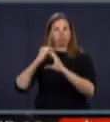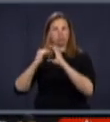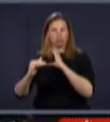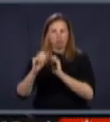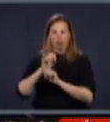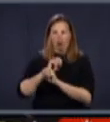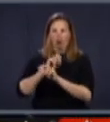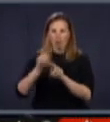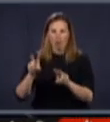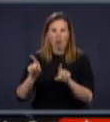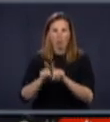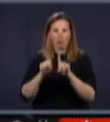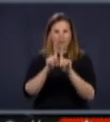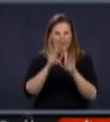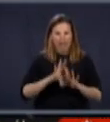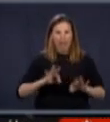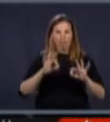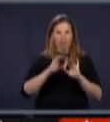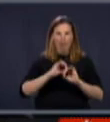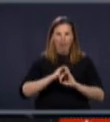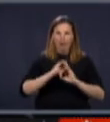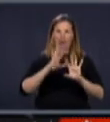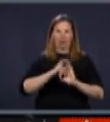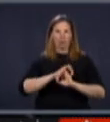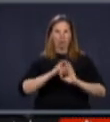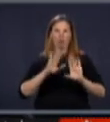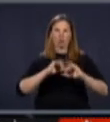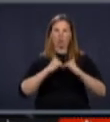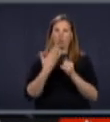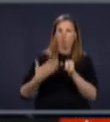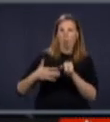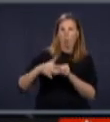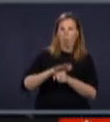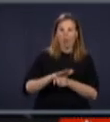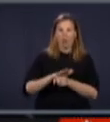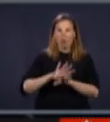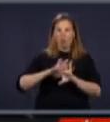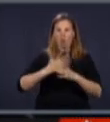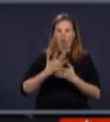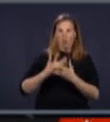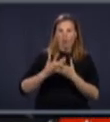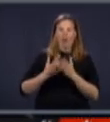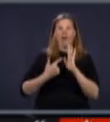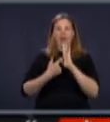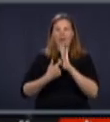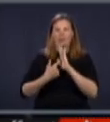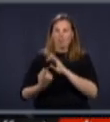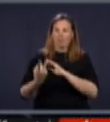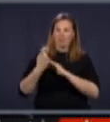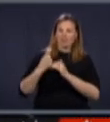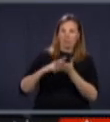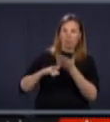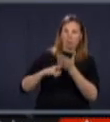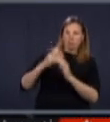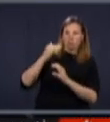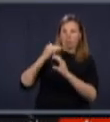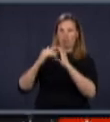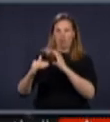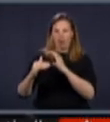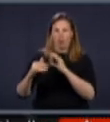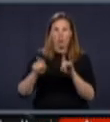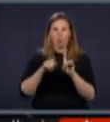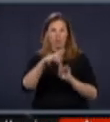un rapport très complet sur les suivis qui vont être faits et les rectificatifs aux bons endroits qui vont être faits sur ces